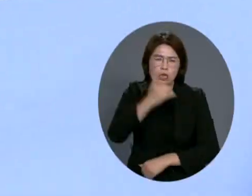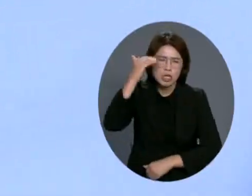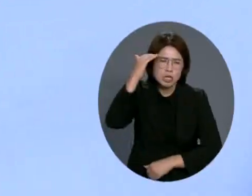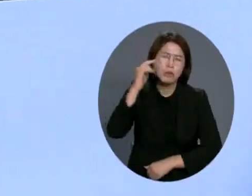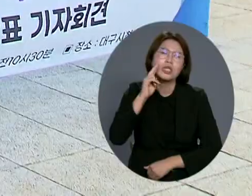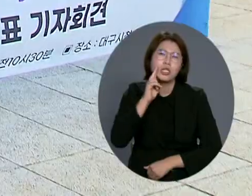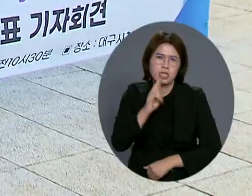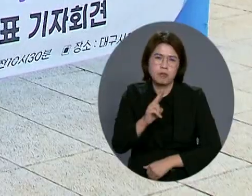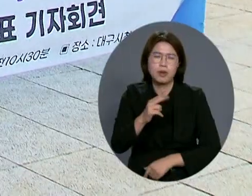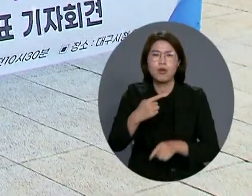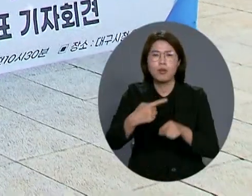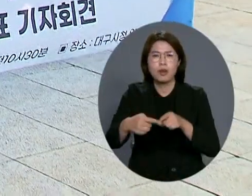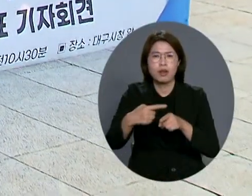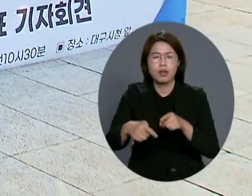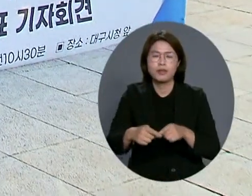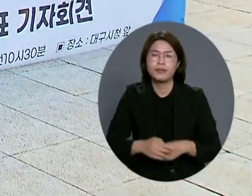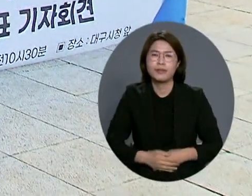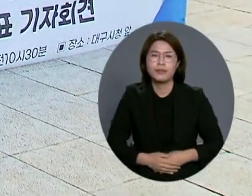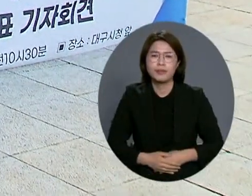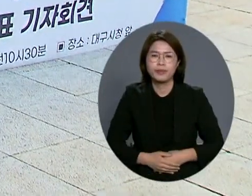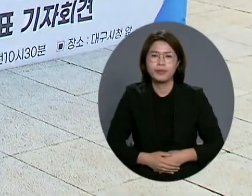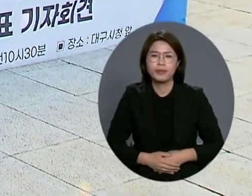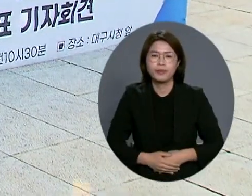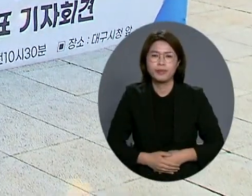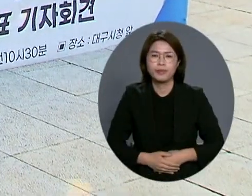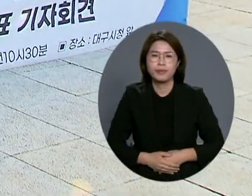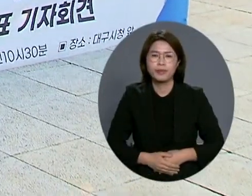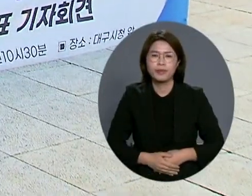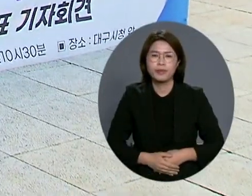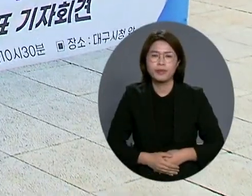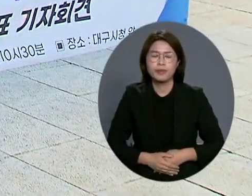심화되고 있다고 평가했습니다 MBC 뉴 손흥민입니다